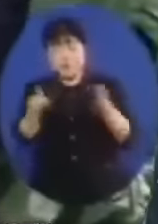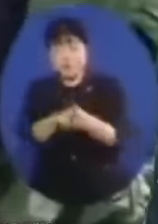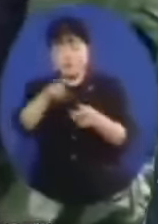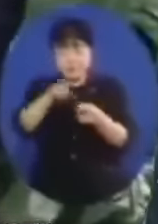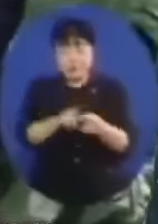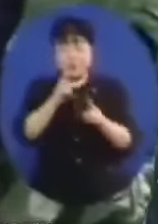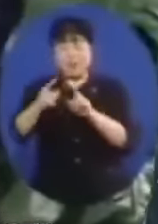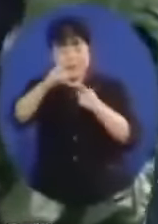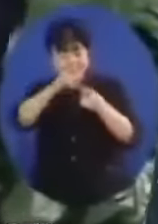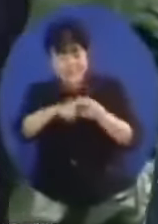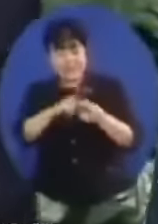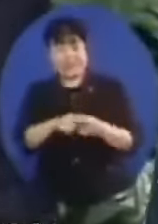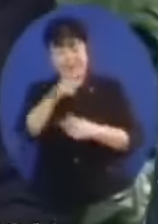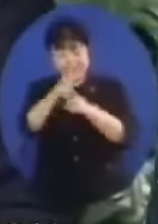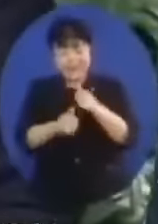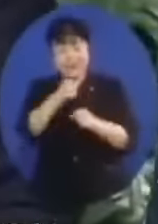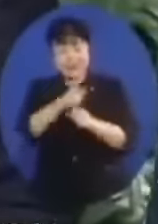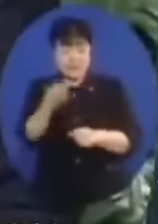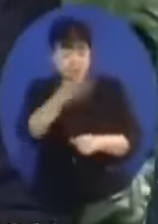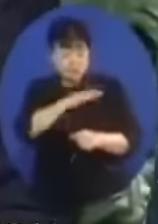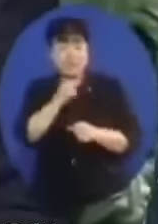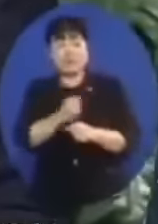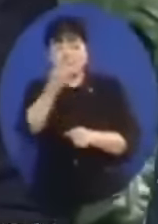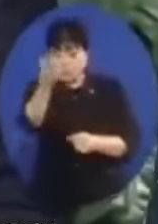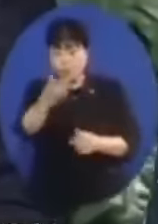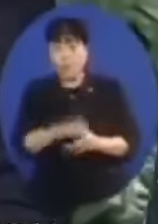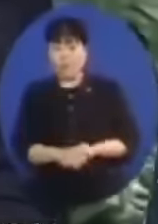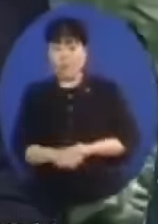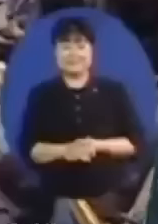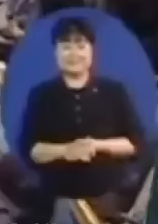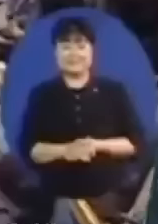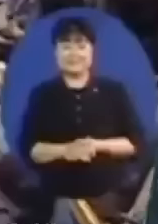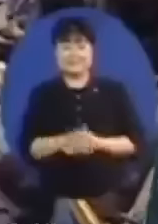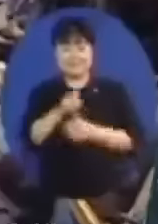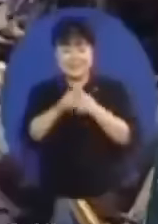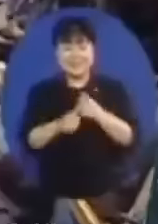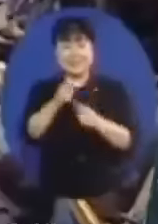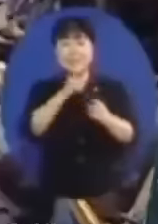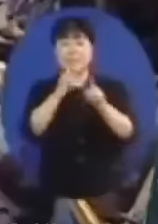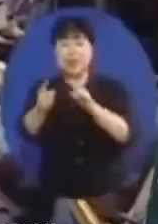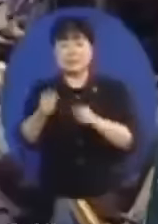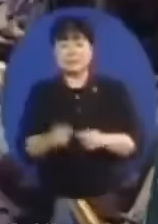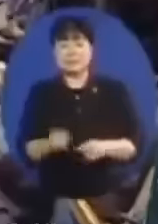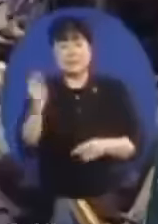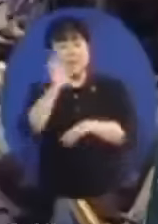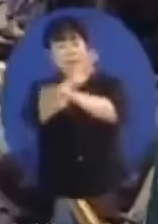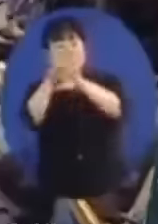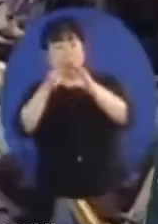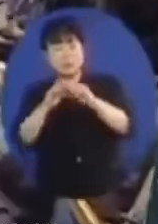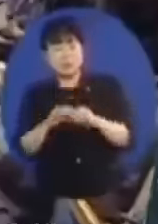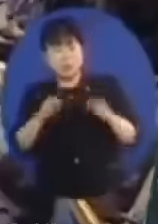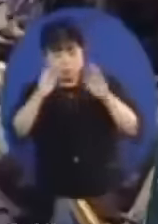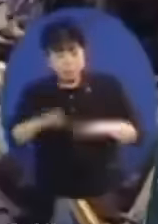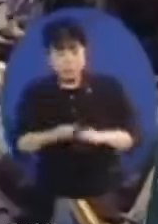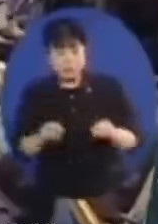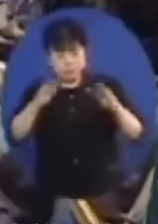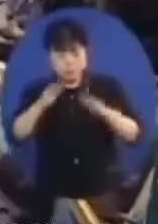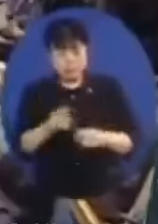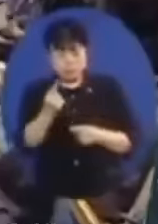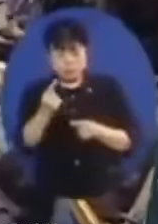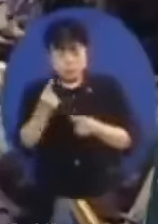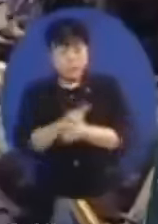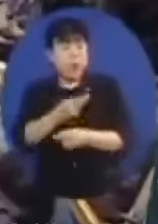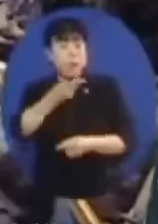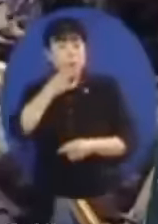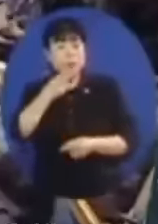믿음대로 말하는 대로 하나님이 만들어주시는 것입니다. 하나님의 말씀은 저 하늘이 무너지고 일당이 꺼져도 1.1핵도